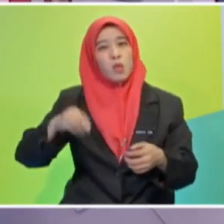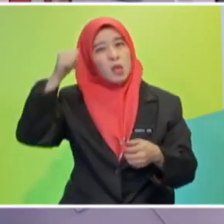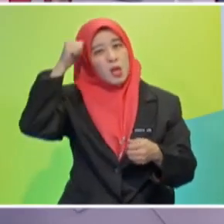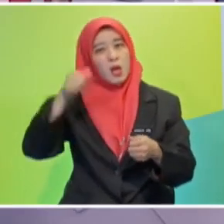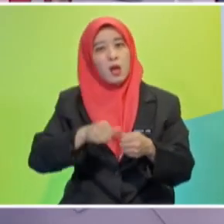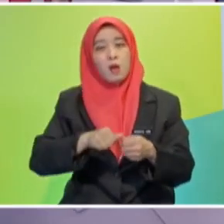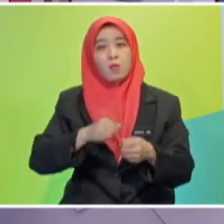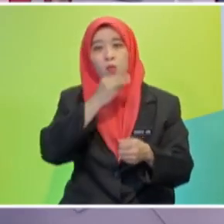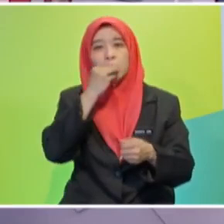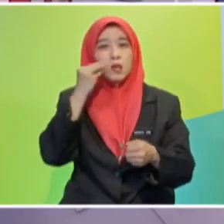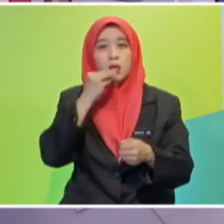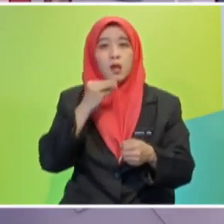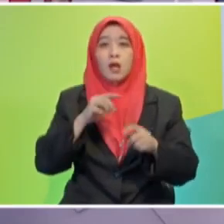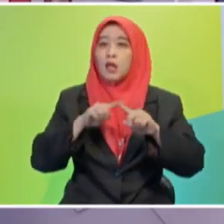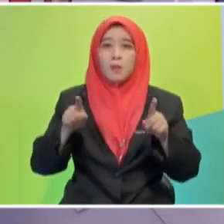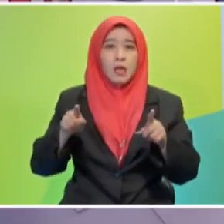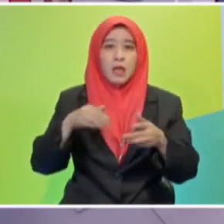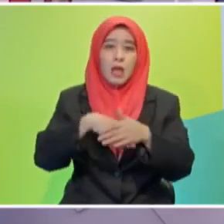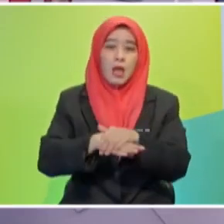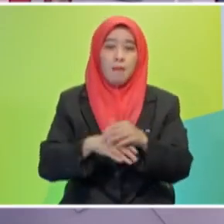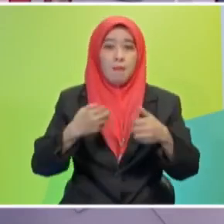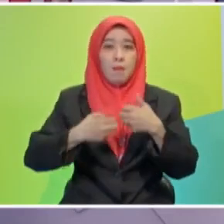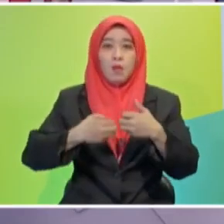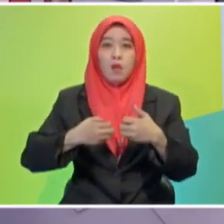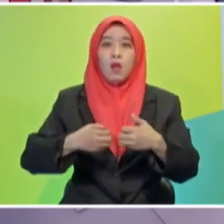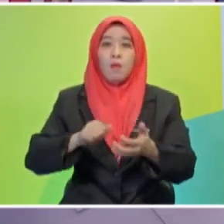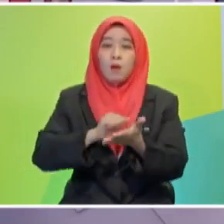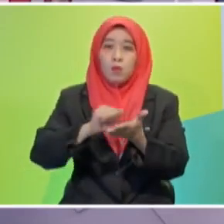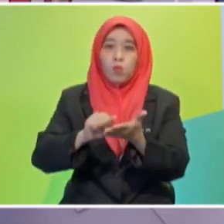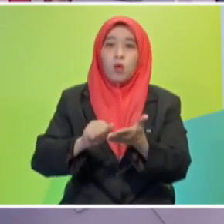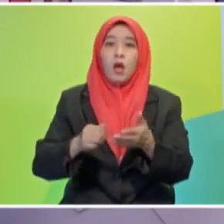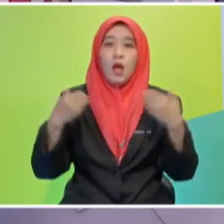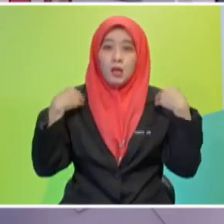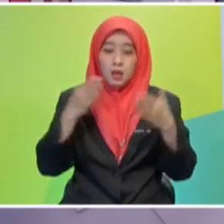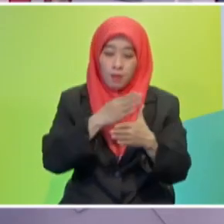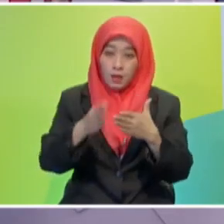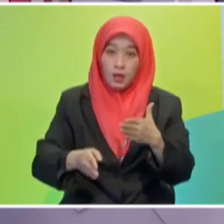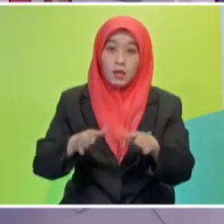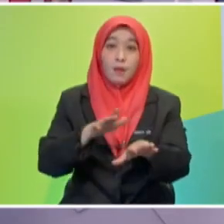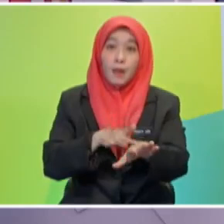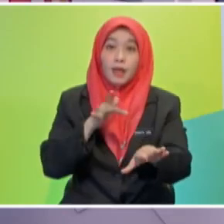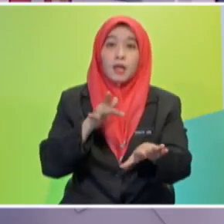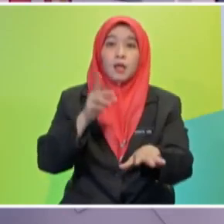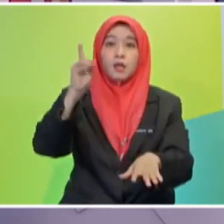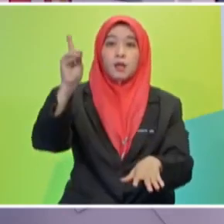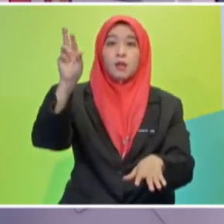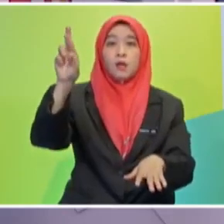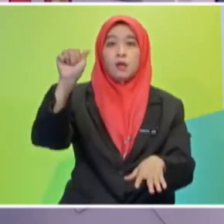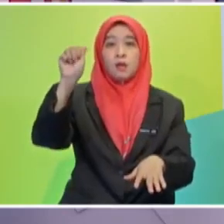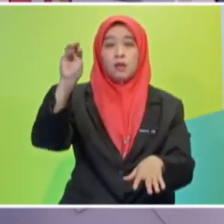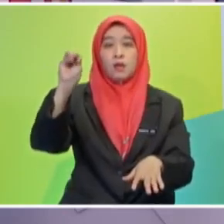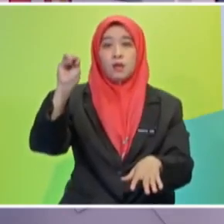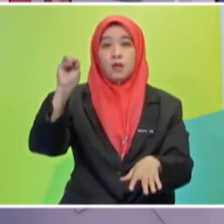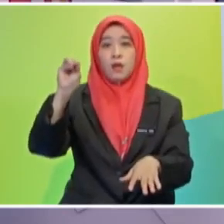dalam mesin basuh ada bahagian yang dipanggil drum. Yang inilah. Yang ini bahagian drum ni ialah bahagian